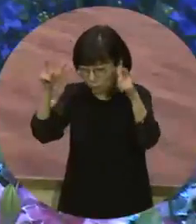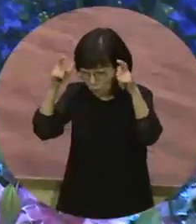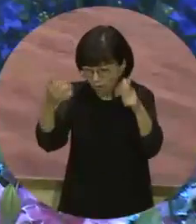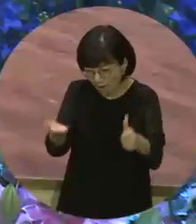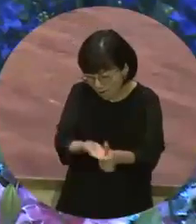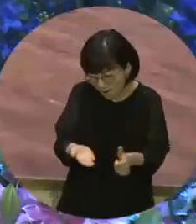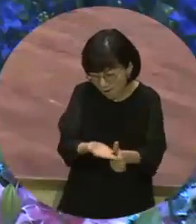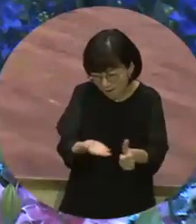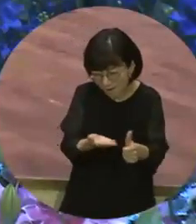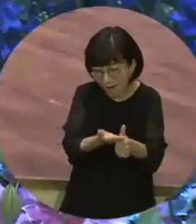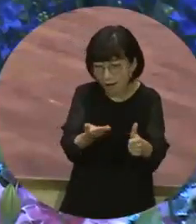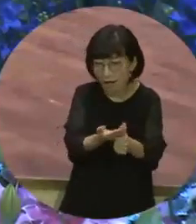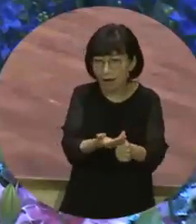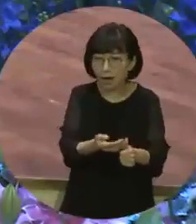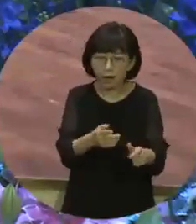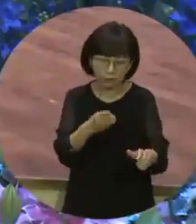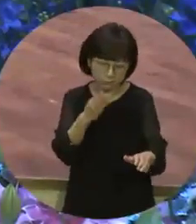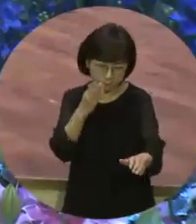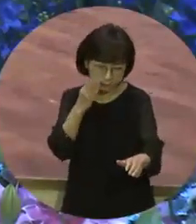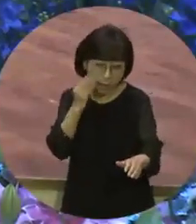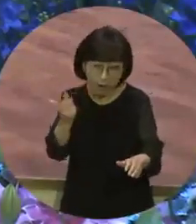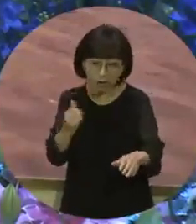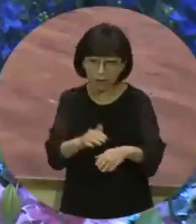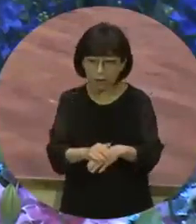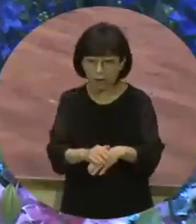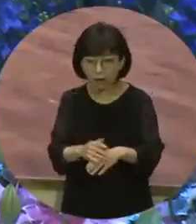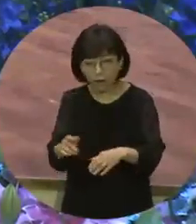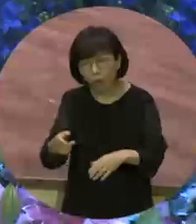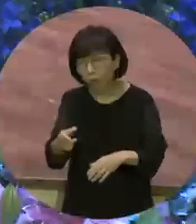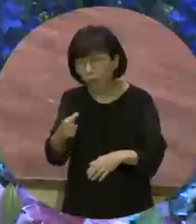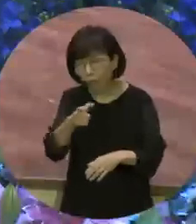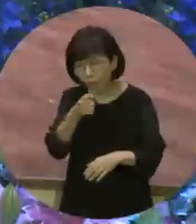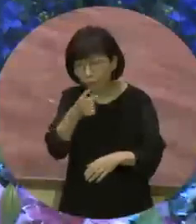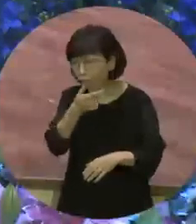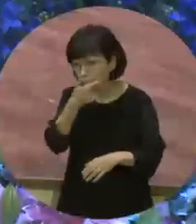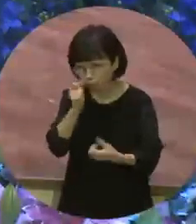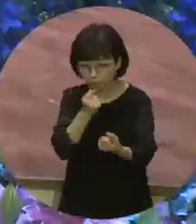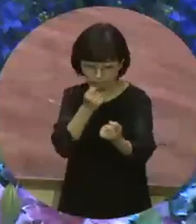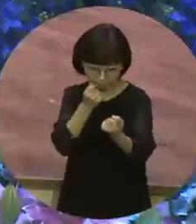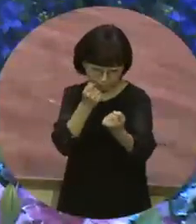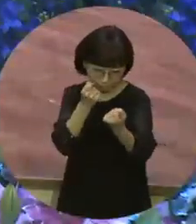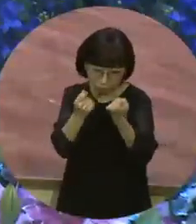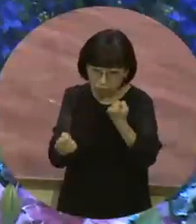말이에요. 그 물도 없는데 뭐 지어봐 얼마나 잘 지었겠어요?